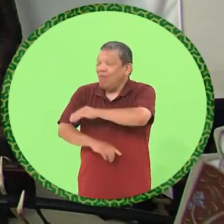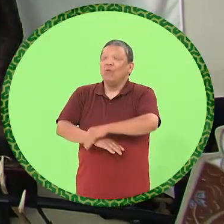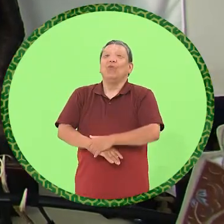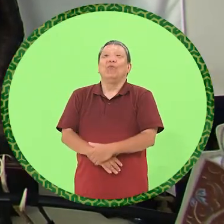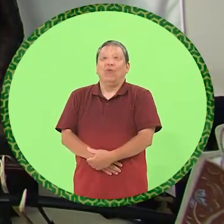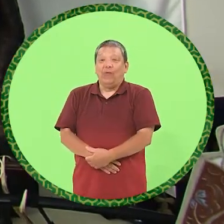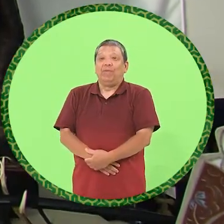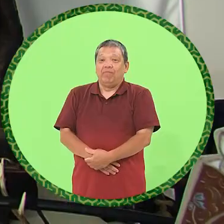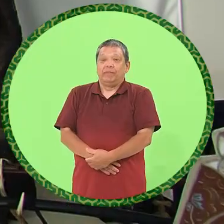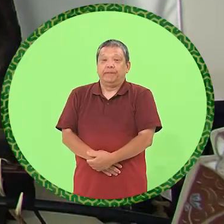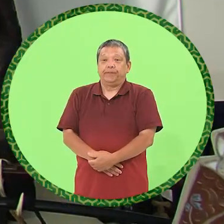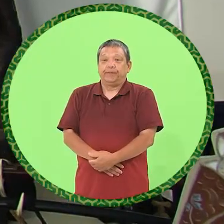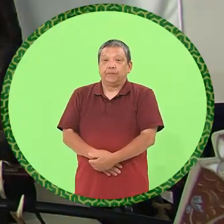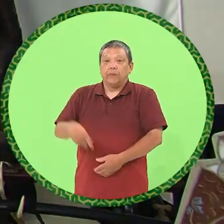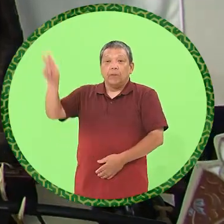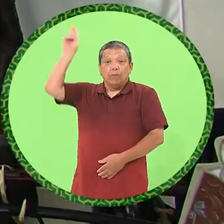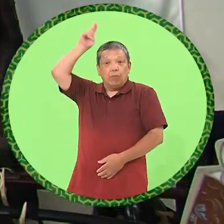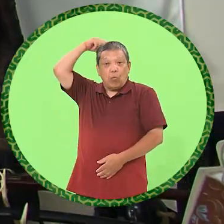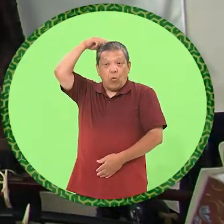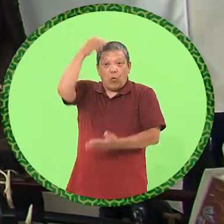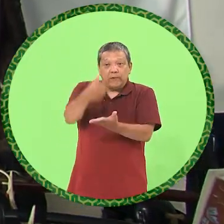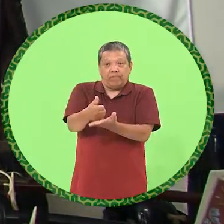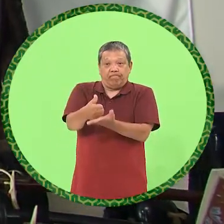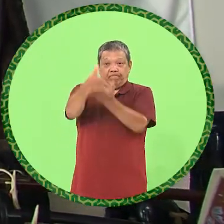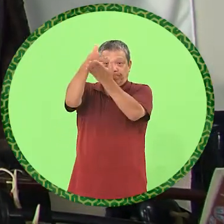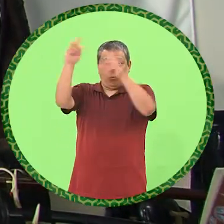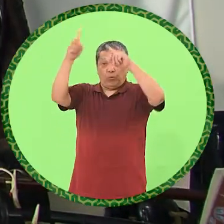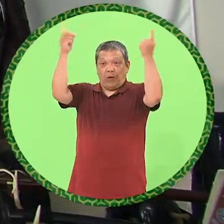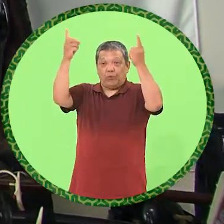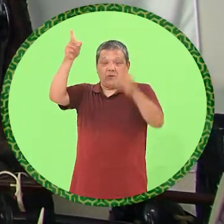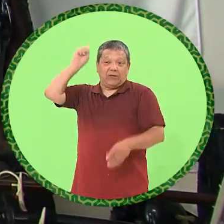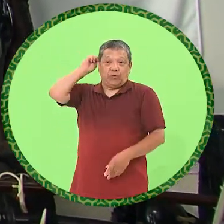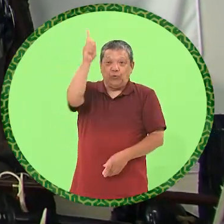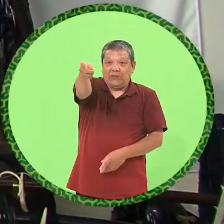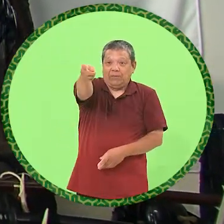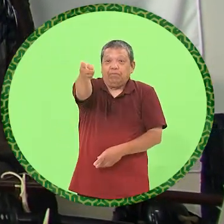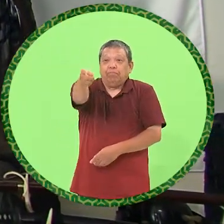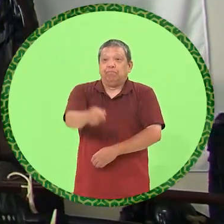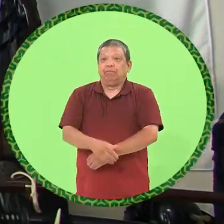いざ毛利元就フェスに出陣。